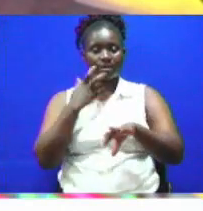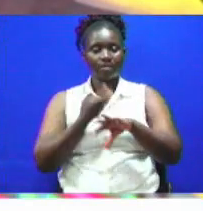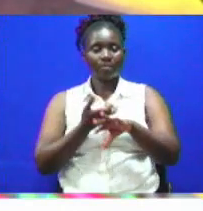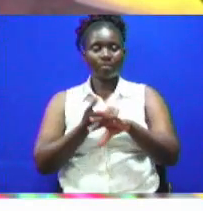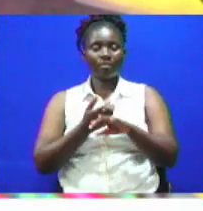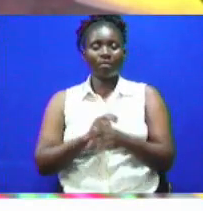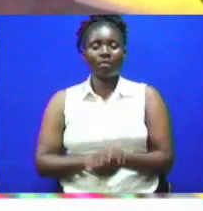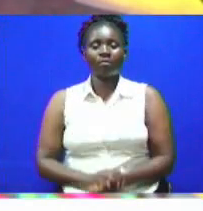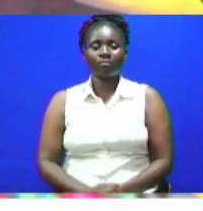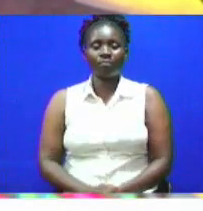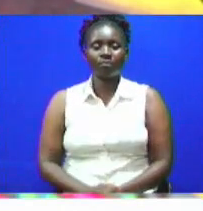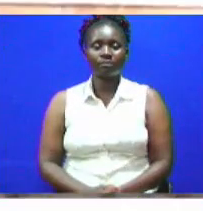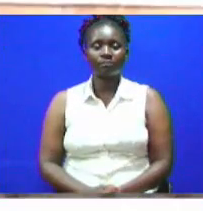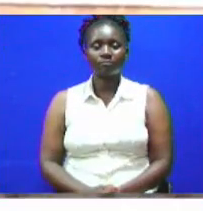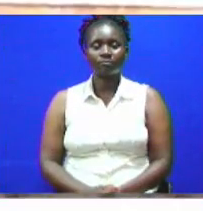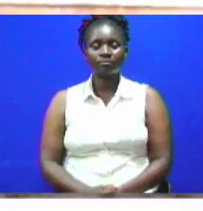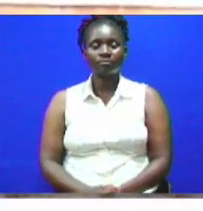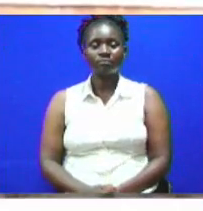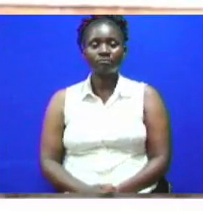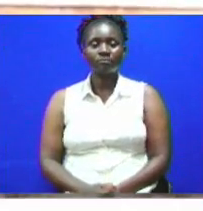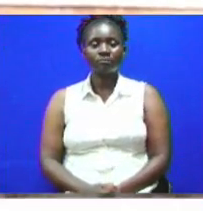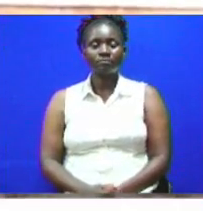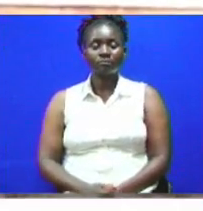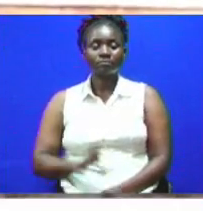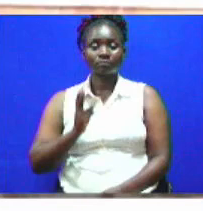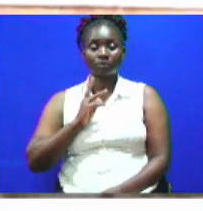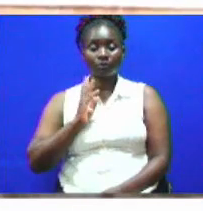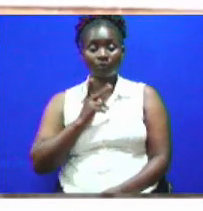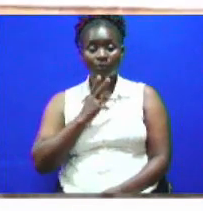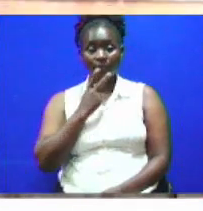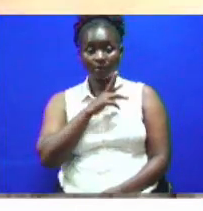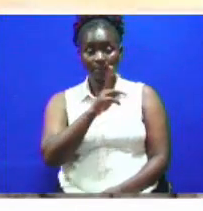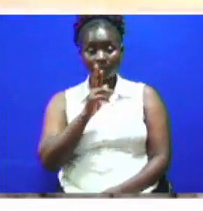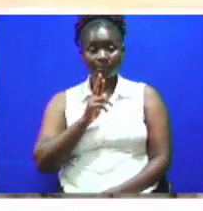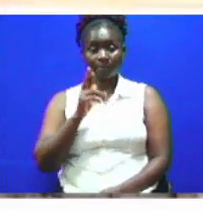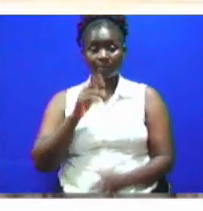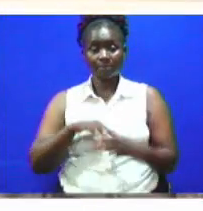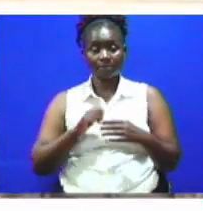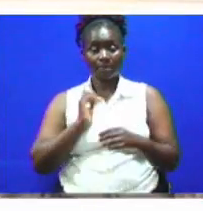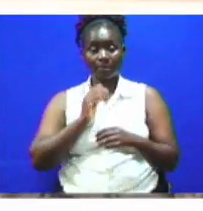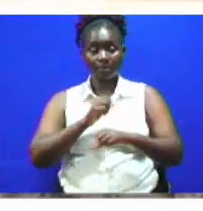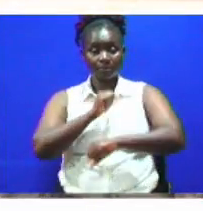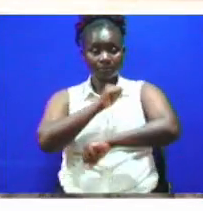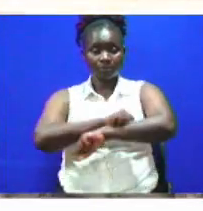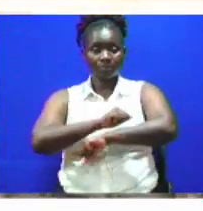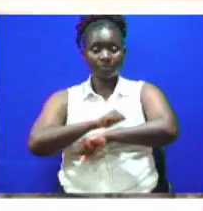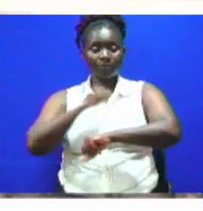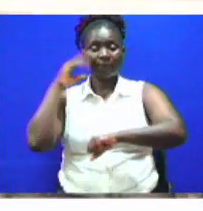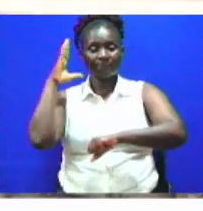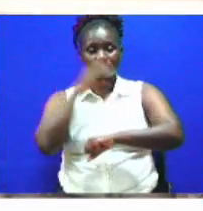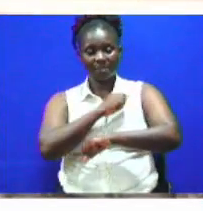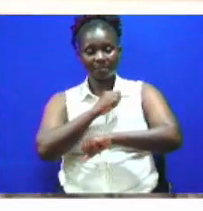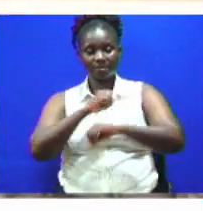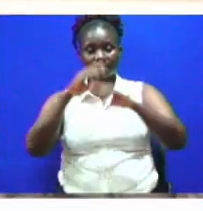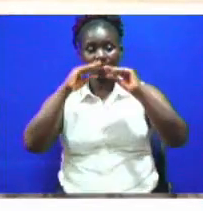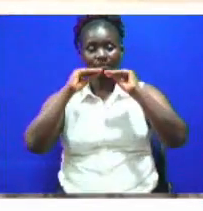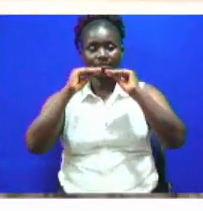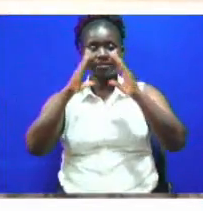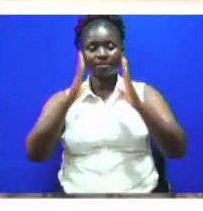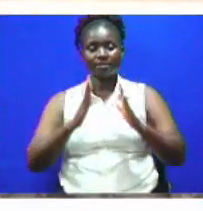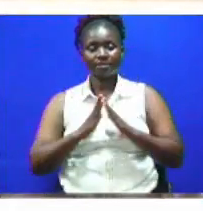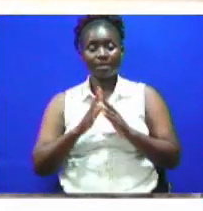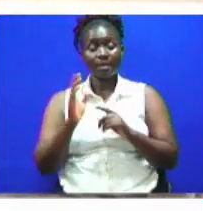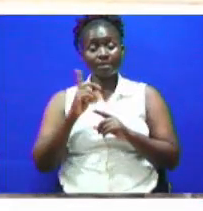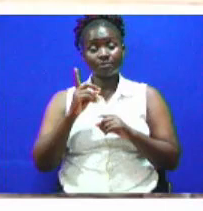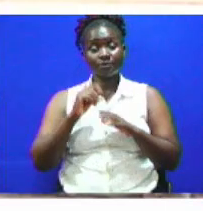pensionable wono ntu aligere tokanyoranga asech school cheito nto miseti abali musana especially